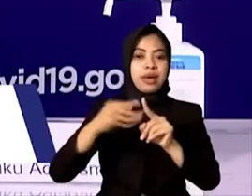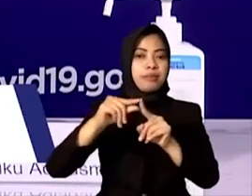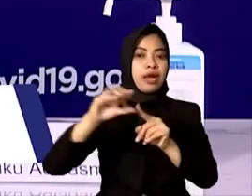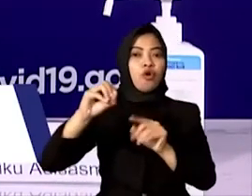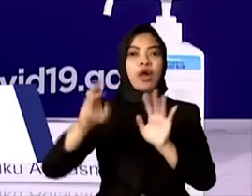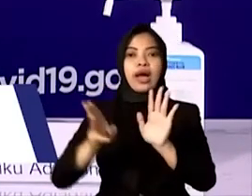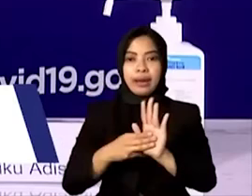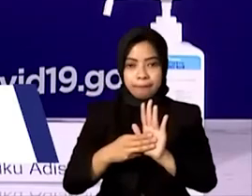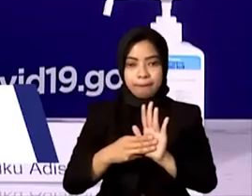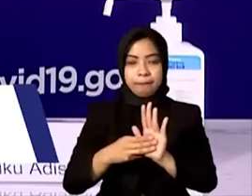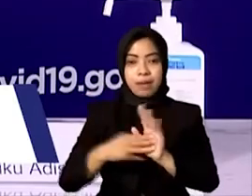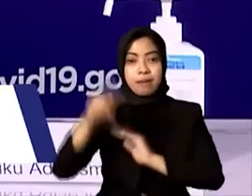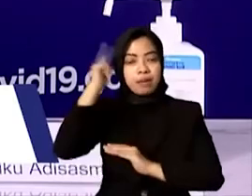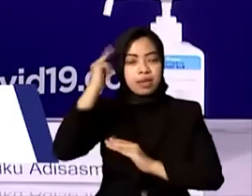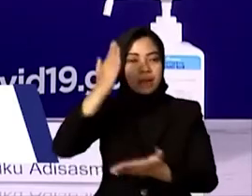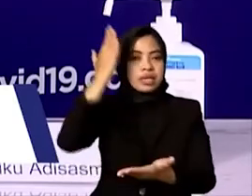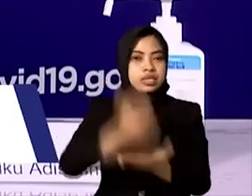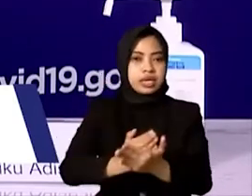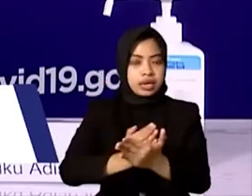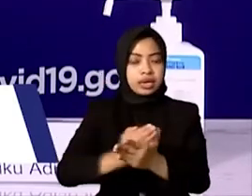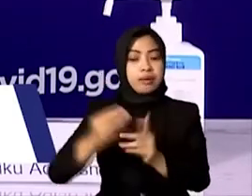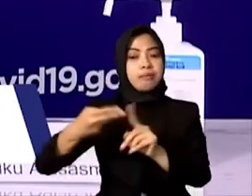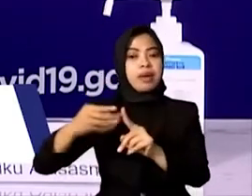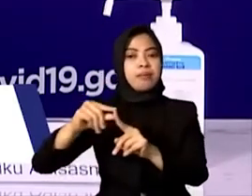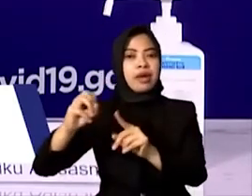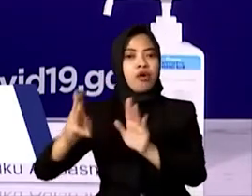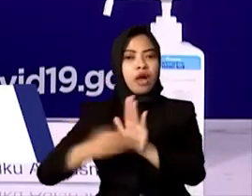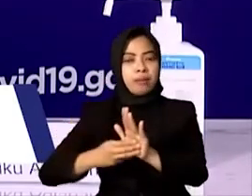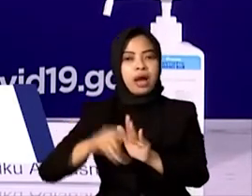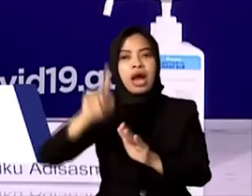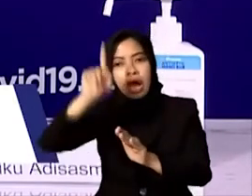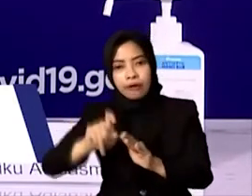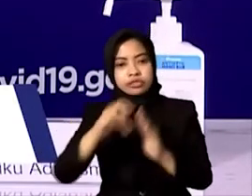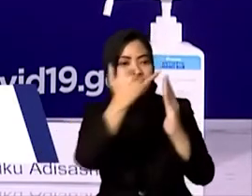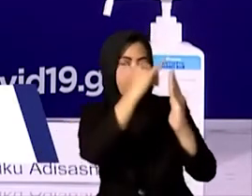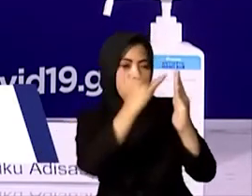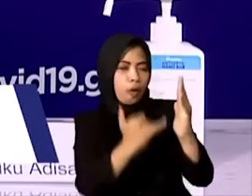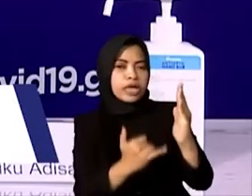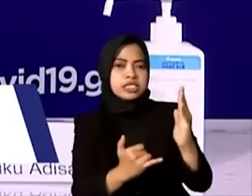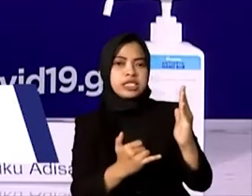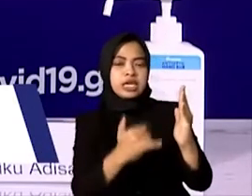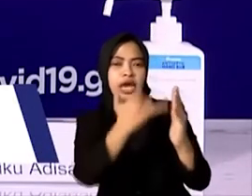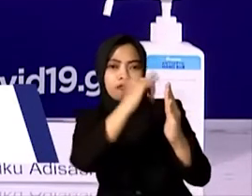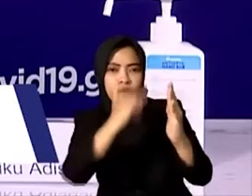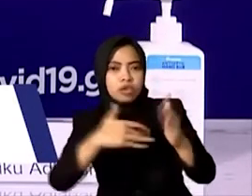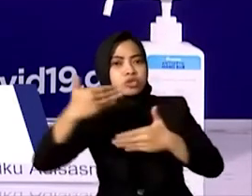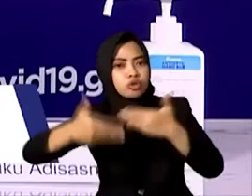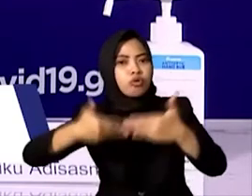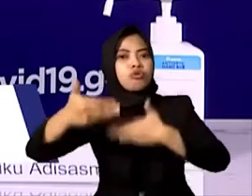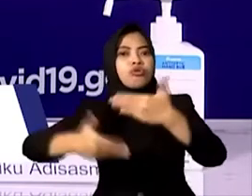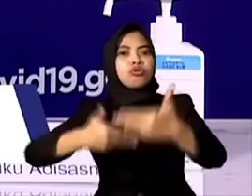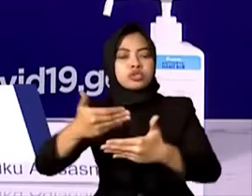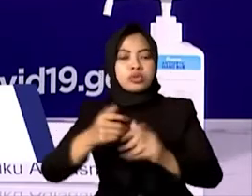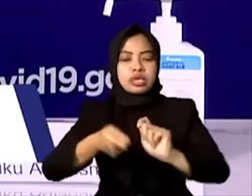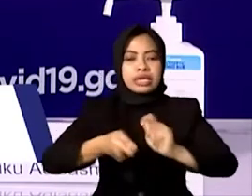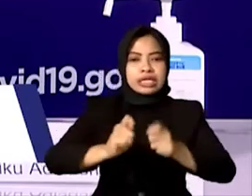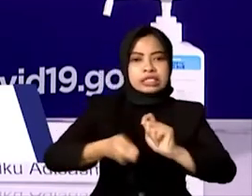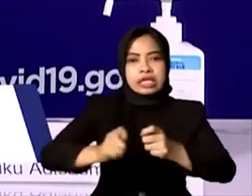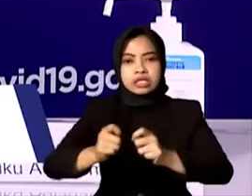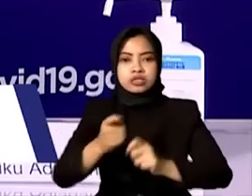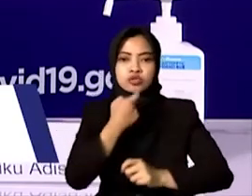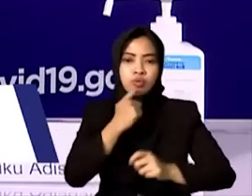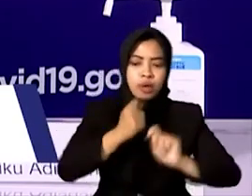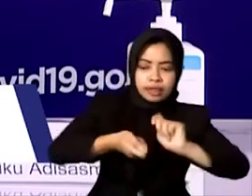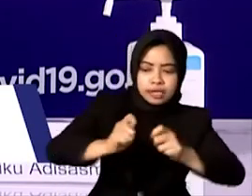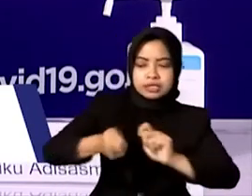kita betul-betul memastikan bahwa Badan POM melakukan evaluasi ini terhadap protokol uji klinik